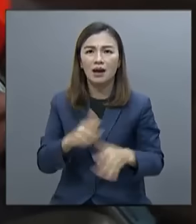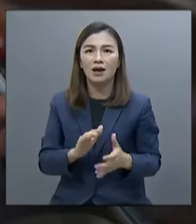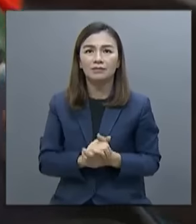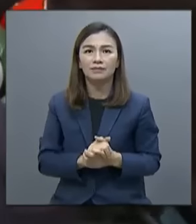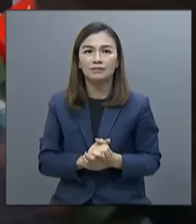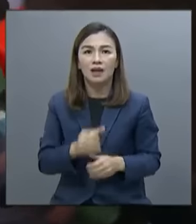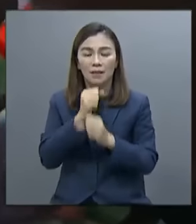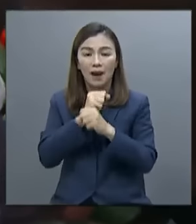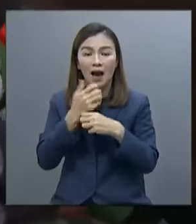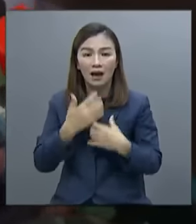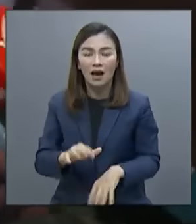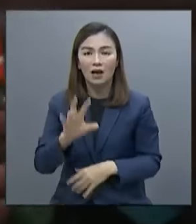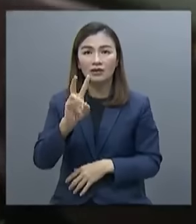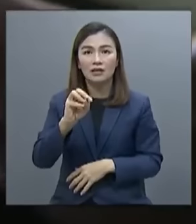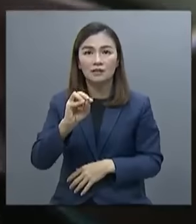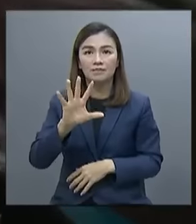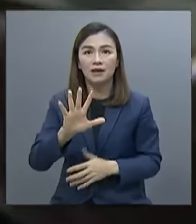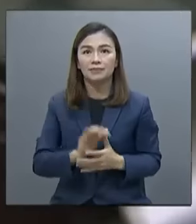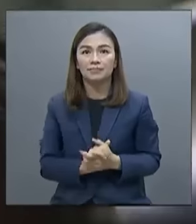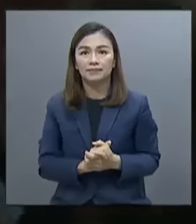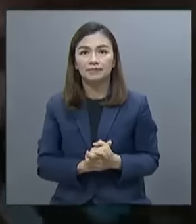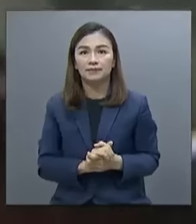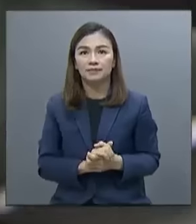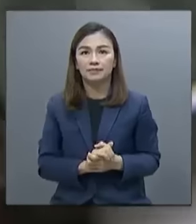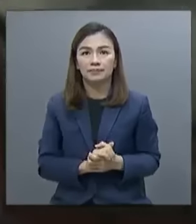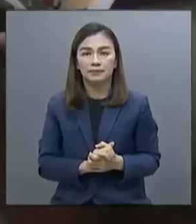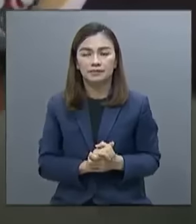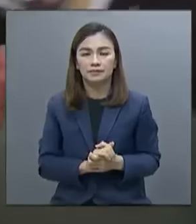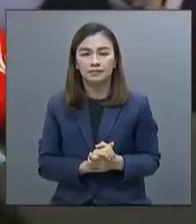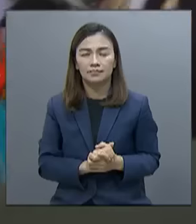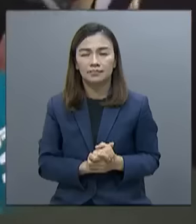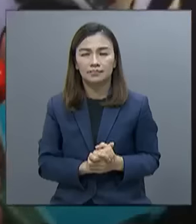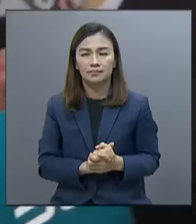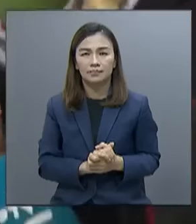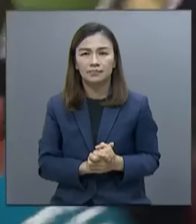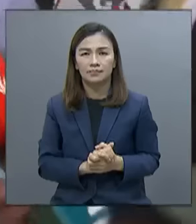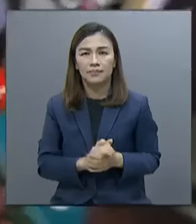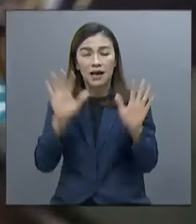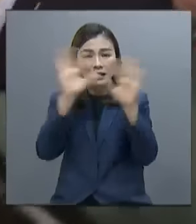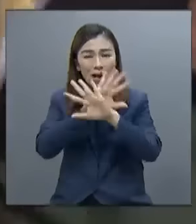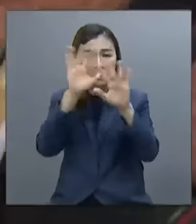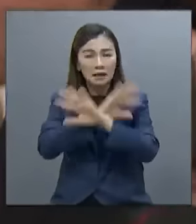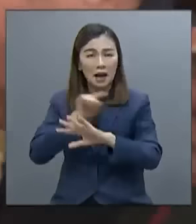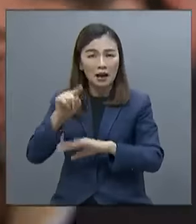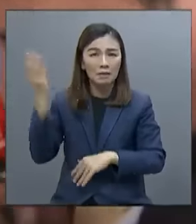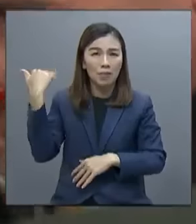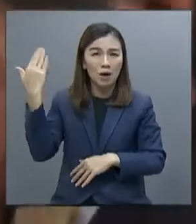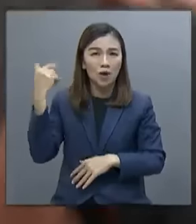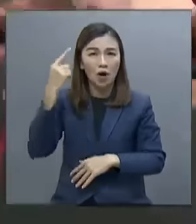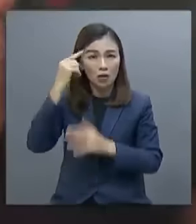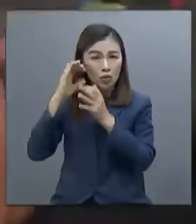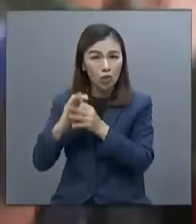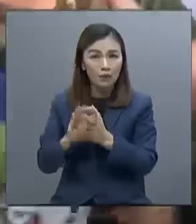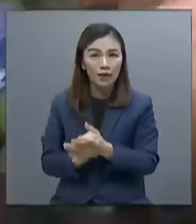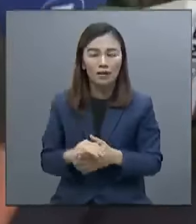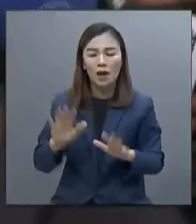แก่แล้วครับ75แล้ว นี่คือข้อกังวลนะคะสำหรับคุณอิงว่าจะซ้ำรอยที่ผ่านมา ไม่มีทาง